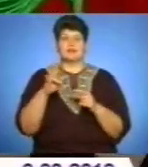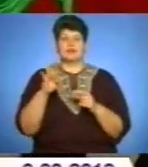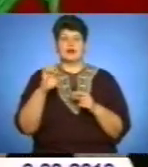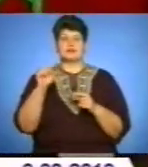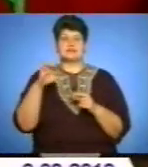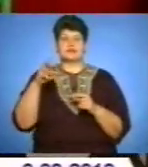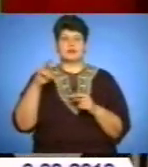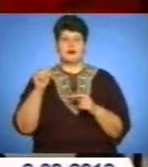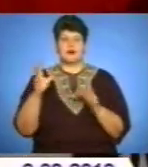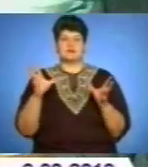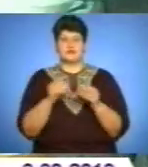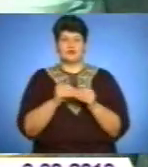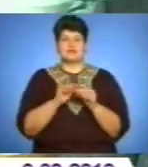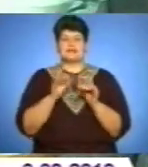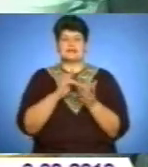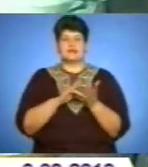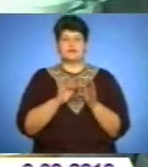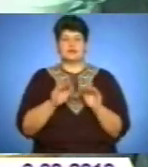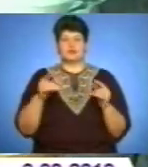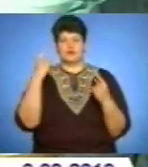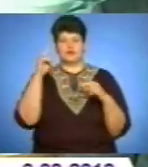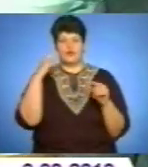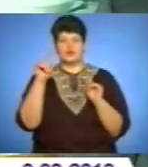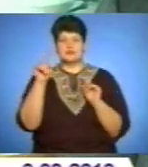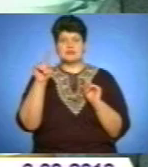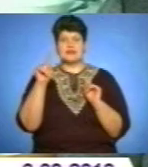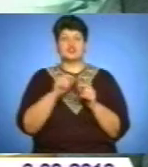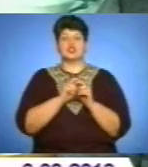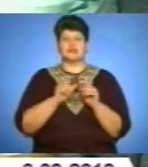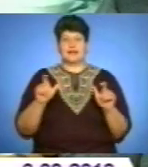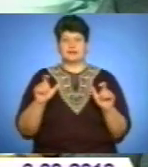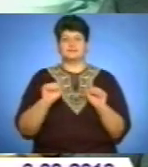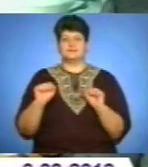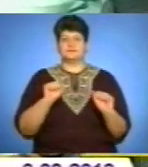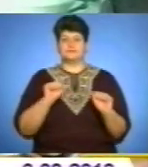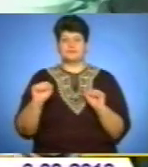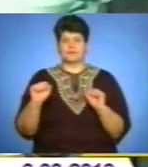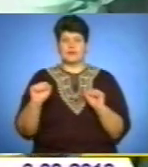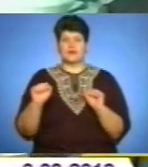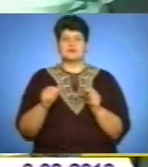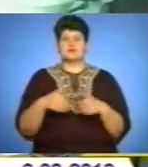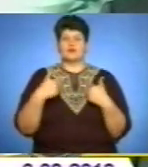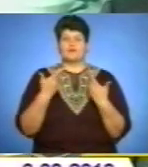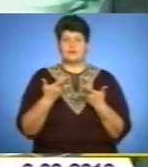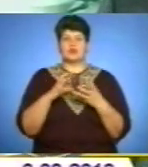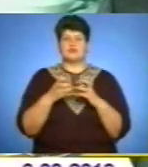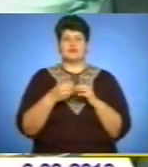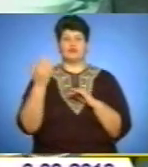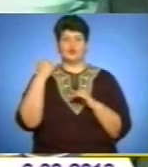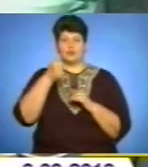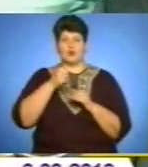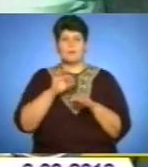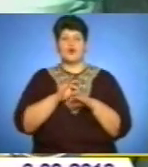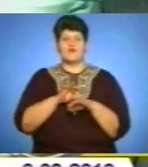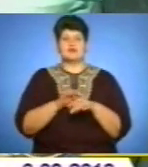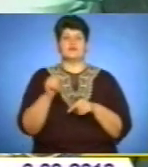творчості дітей та юнацтва. Шкільний парламент запропонував по результатах того, що минулого року проводилося,